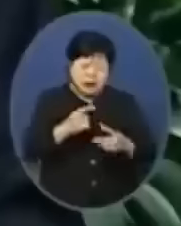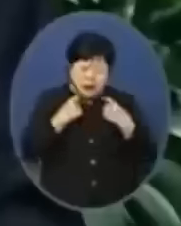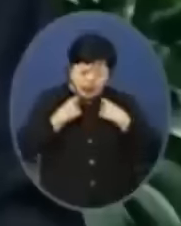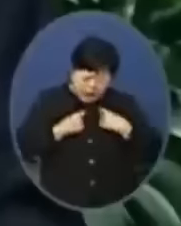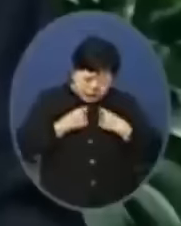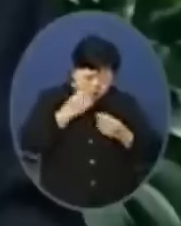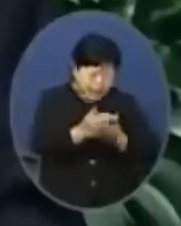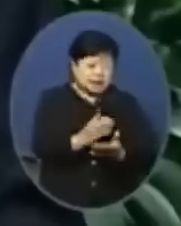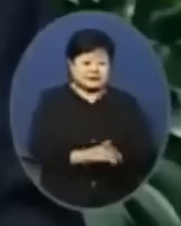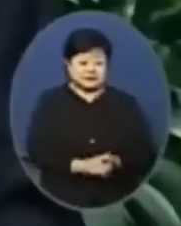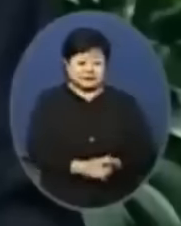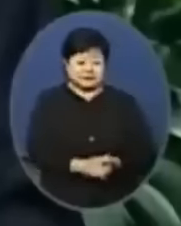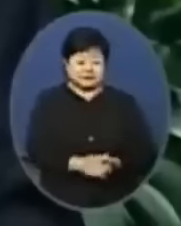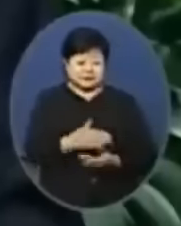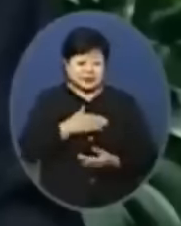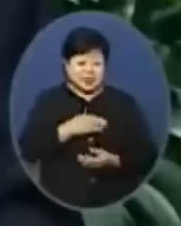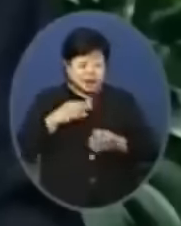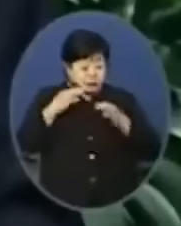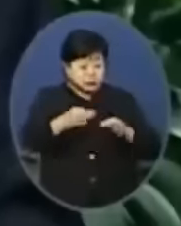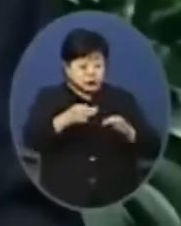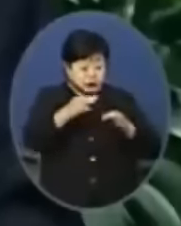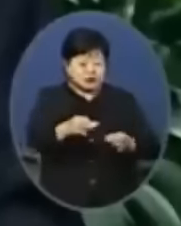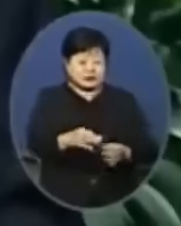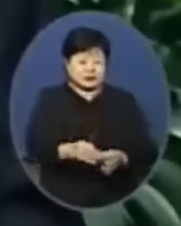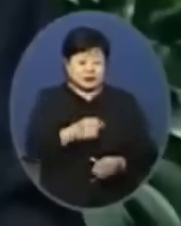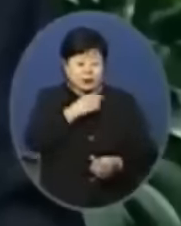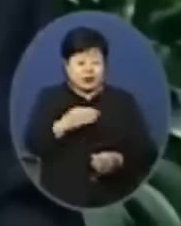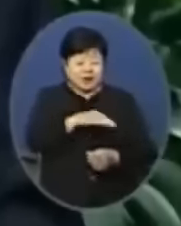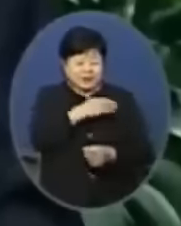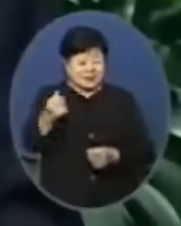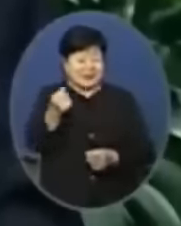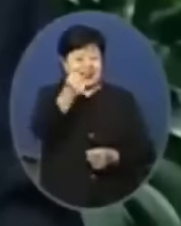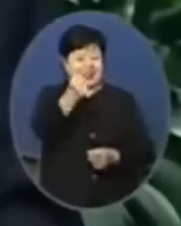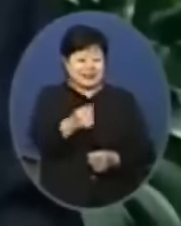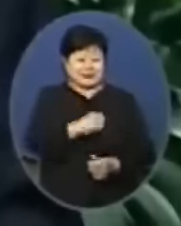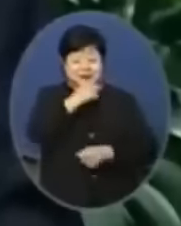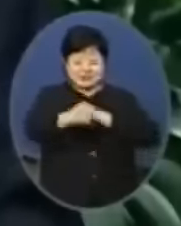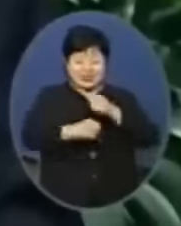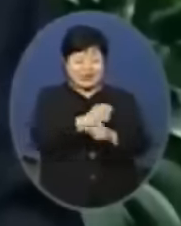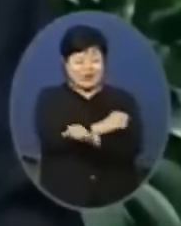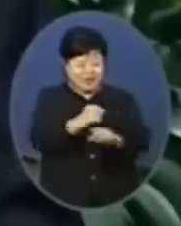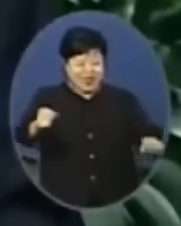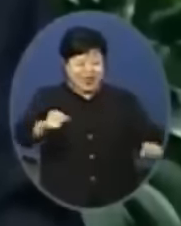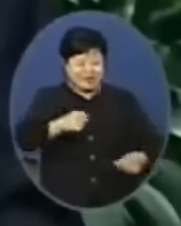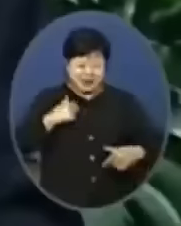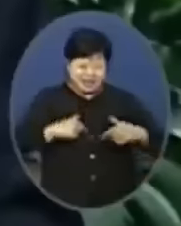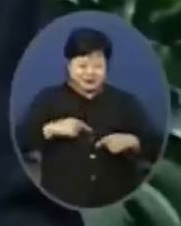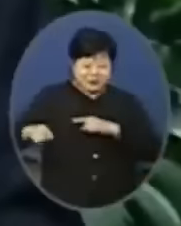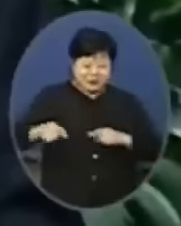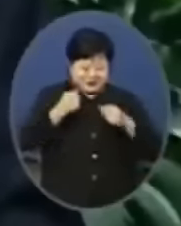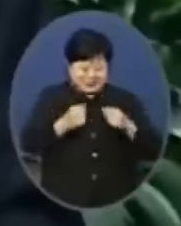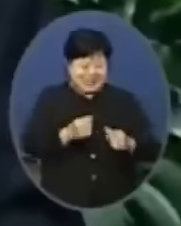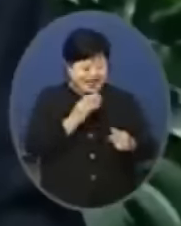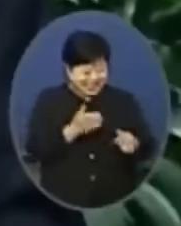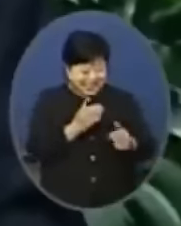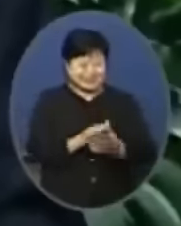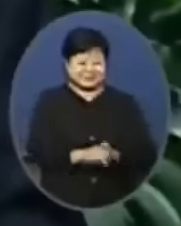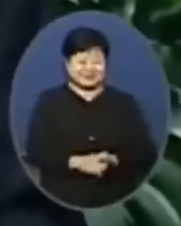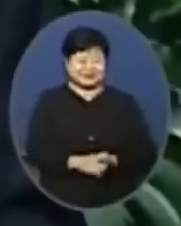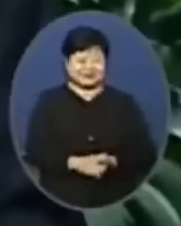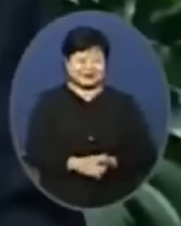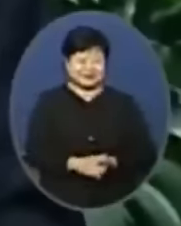마라. 나에게 부르셔서 나의 보혈의 능력으로 늘 자유와 해방과 기쁨을 누리고 살아라는 것입니다.